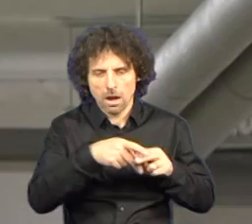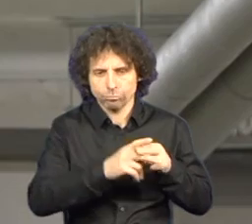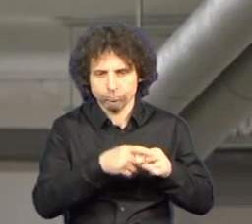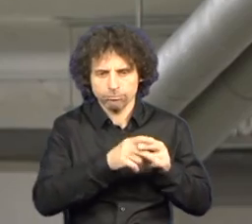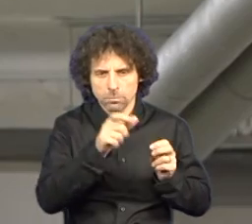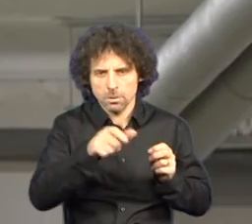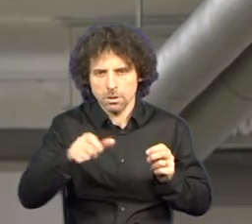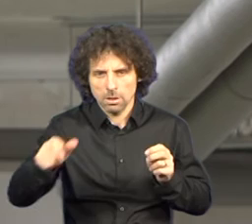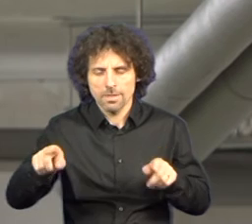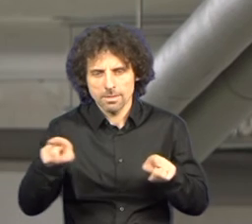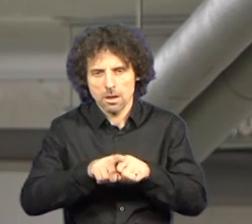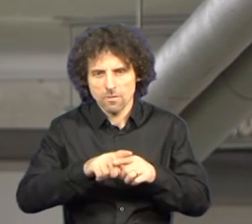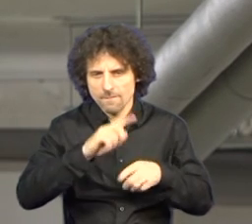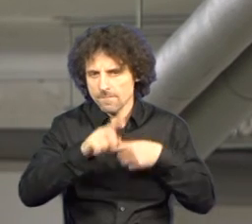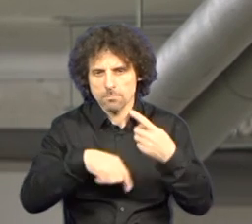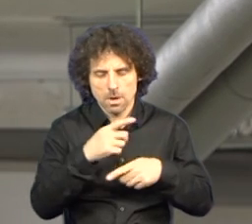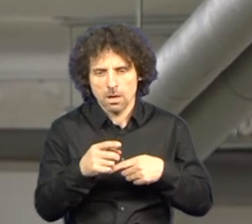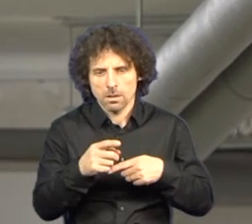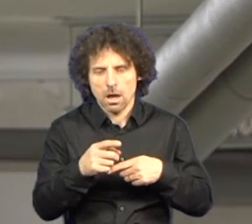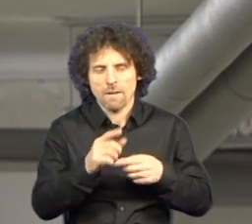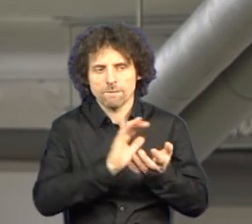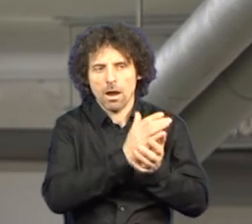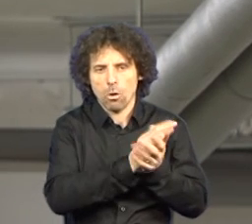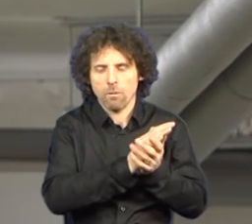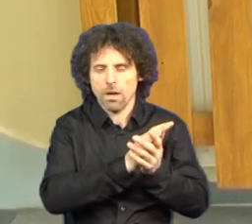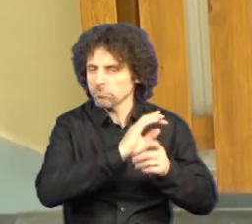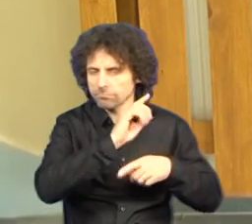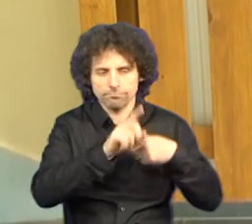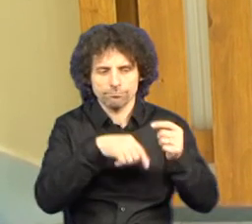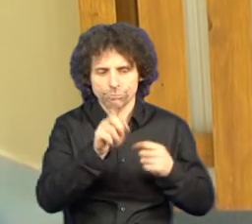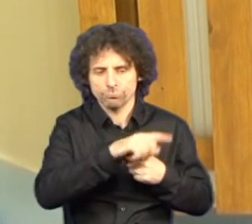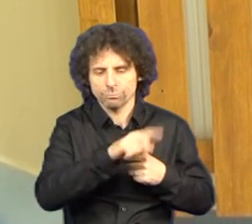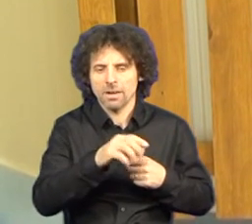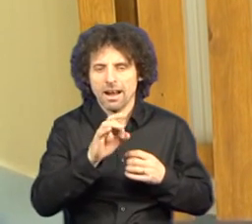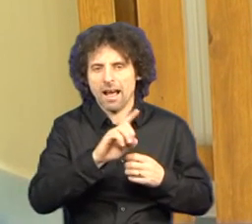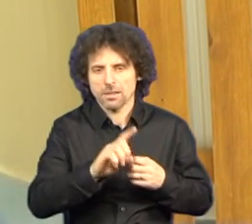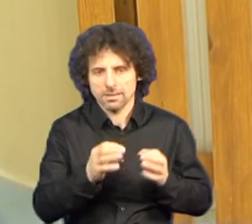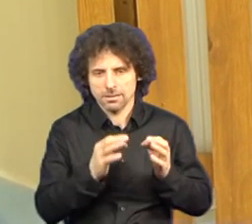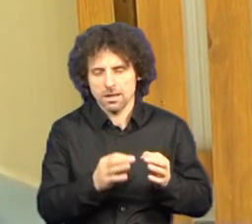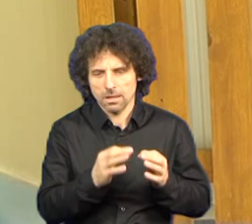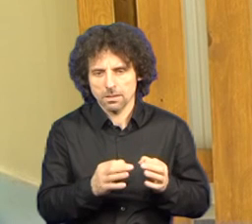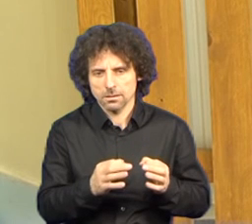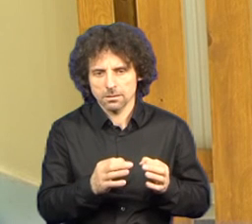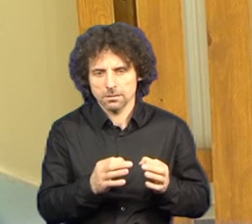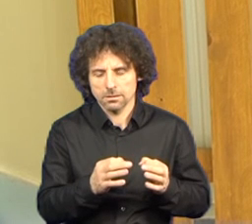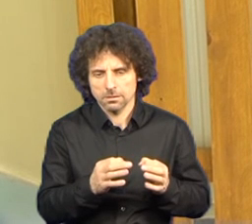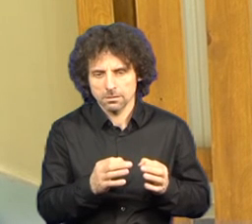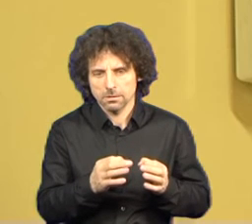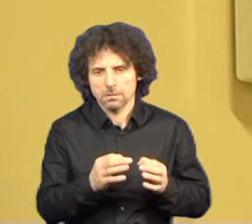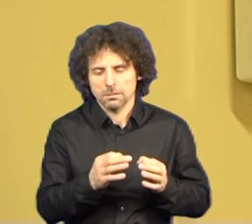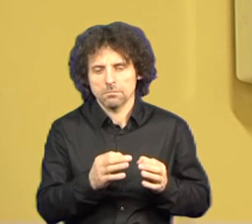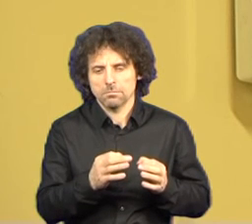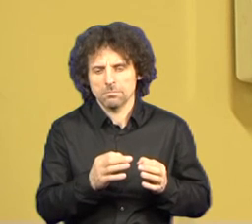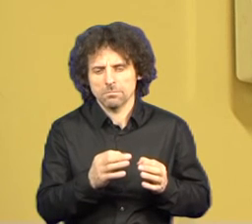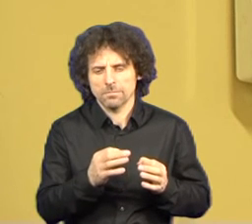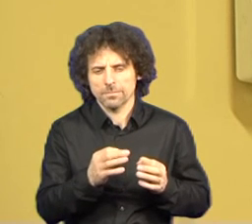ogrzewania, wymieniliśmy dwa kotły węglowe na kotły gazowe, wymieniliśmy również, co się rzadko zdarza w placówkach oświatowych przy tego typu